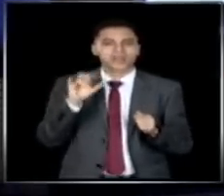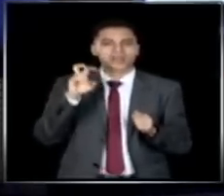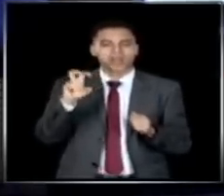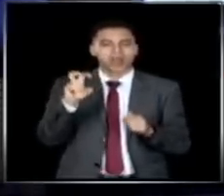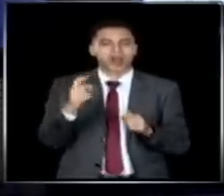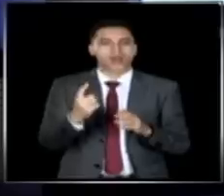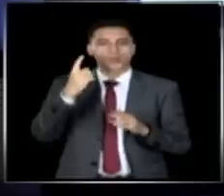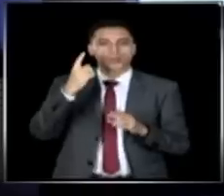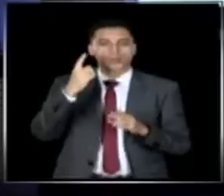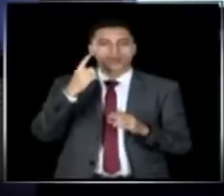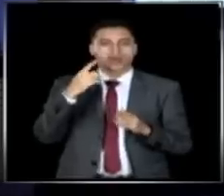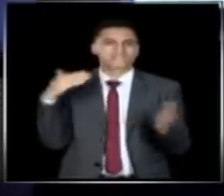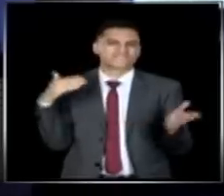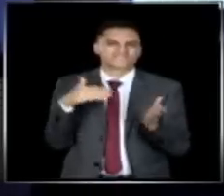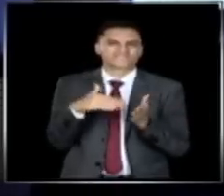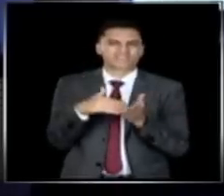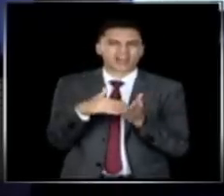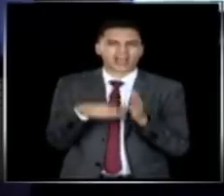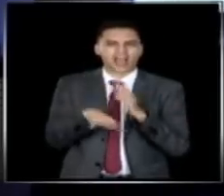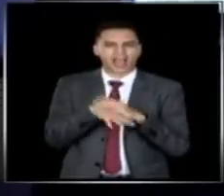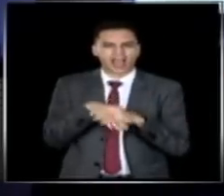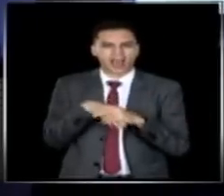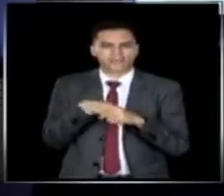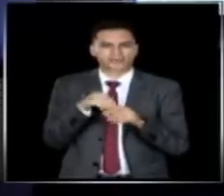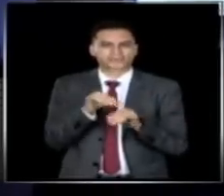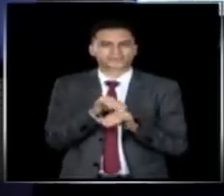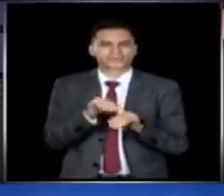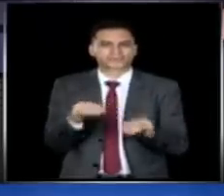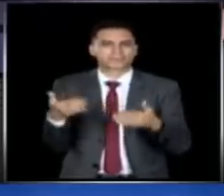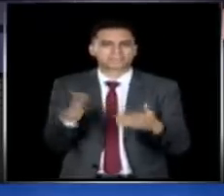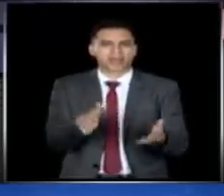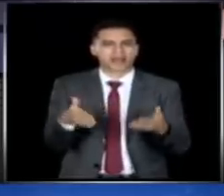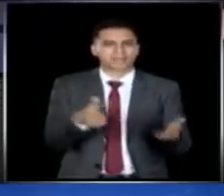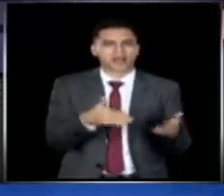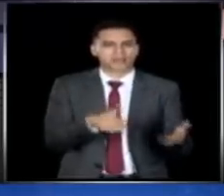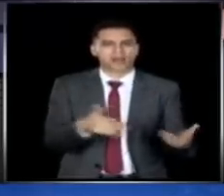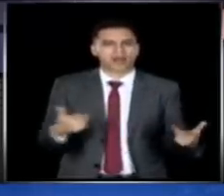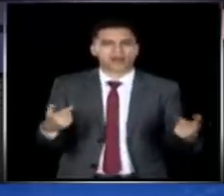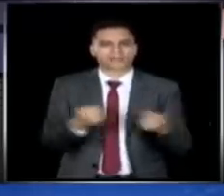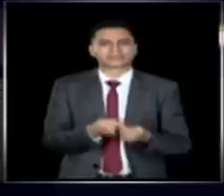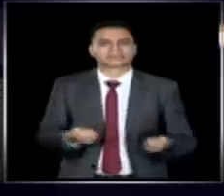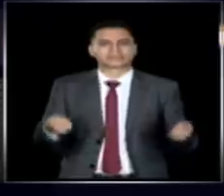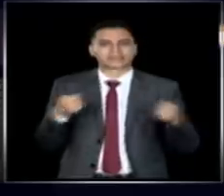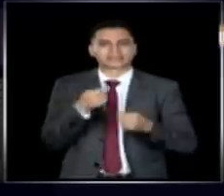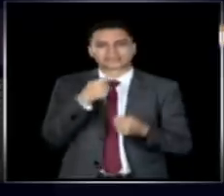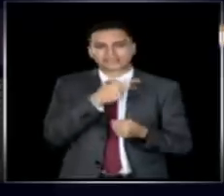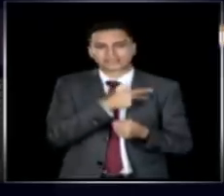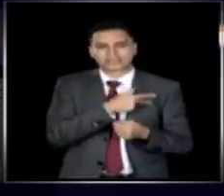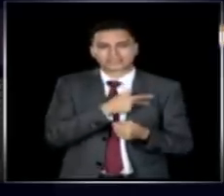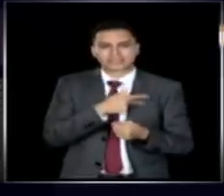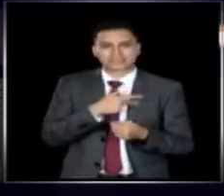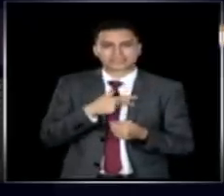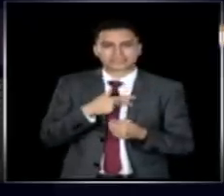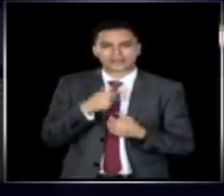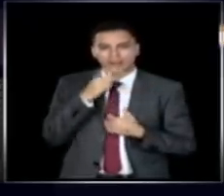وطبعا للأسف الشديد عمل مجازر كتير. جودفري. كان بيلقب